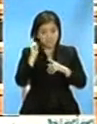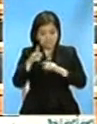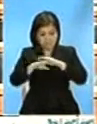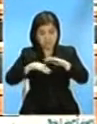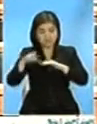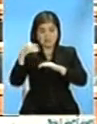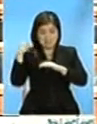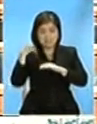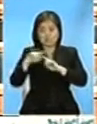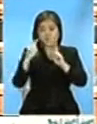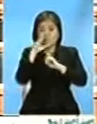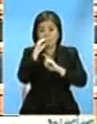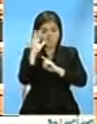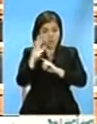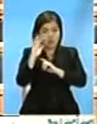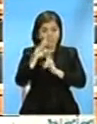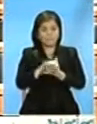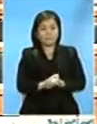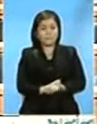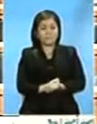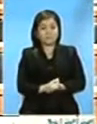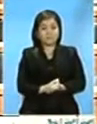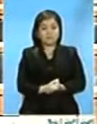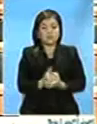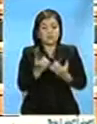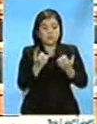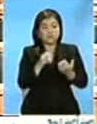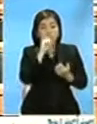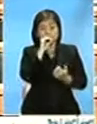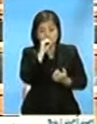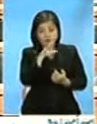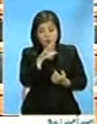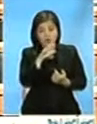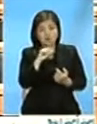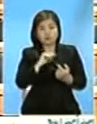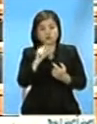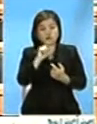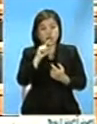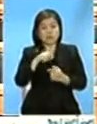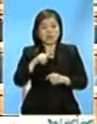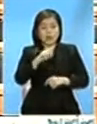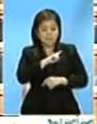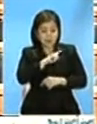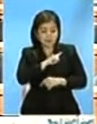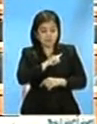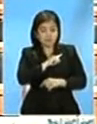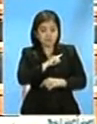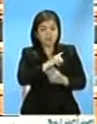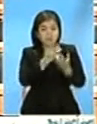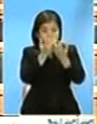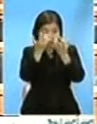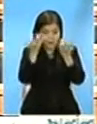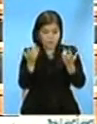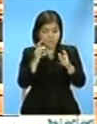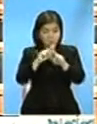ไม่พูดท่านประธานที่เคารพผมอยากกราบเรียนว่าเมื่อวางอำนาจหน้าที่อย่างนี้จะต้องให้สว